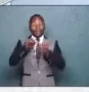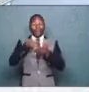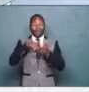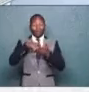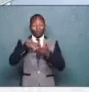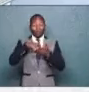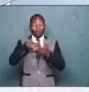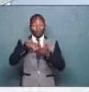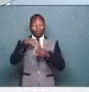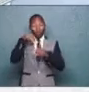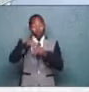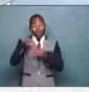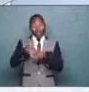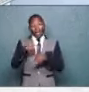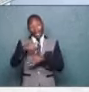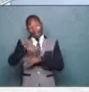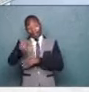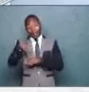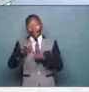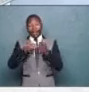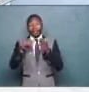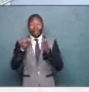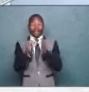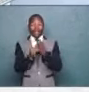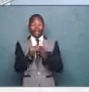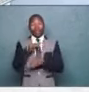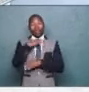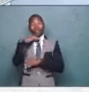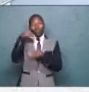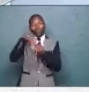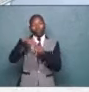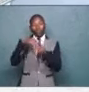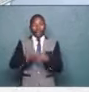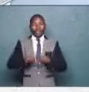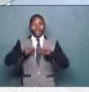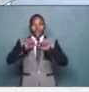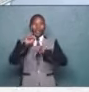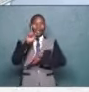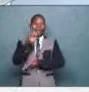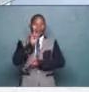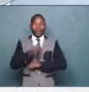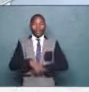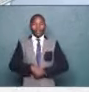akuyenera kukalembetsanso mkaundira wa voti kuti adzathe kuponya voti chaka chamawa.